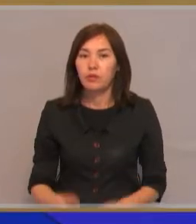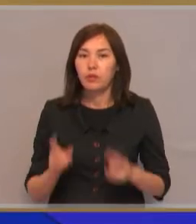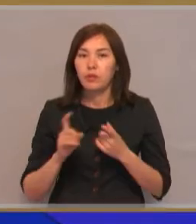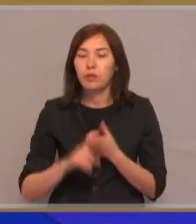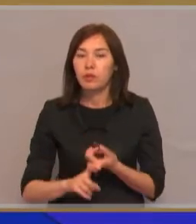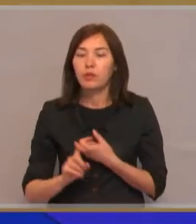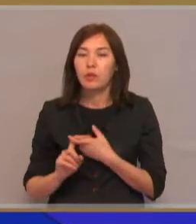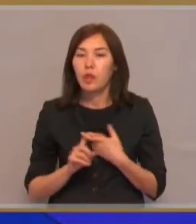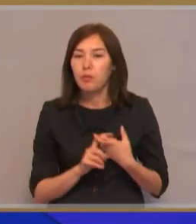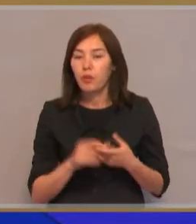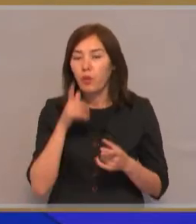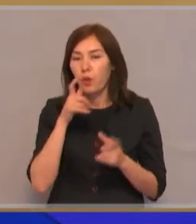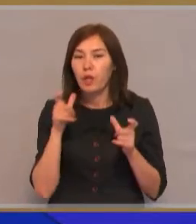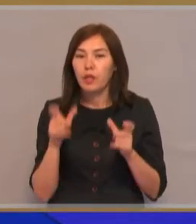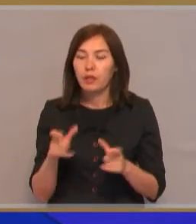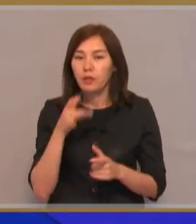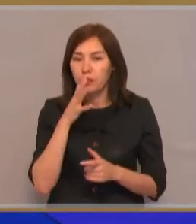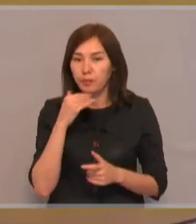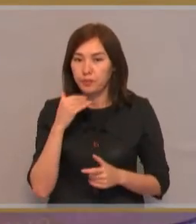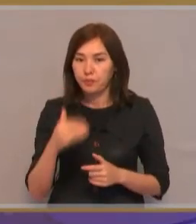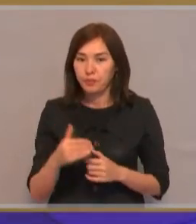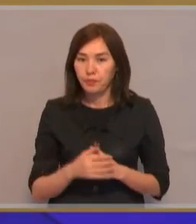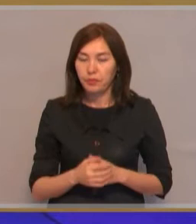де нелерден